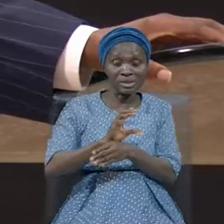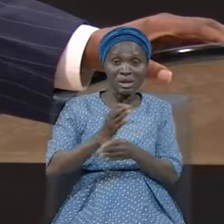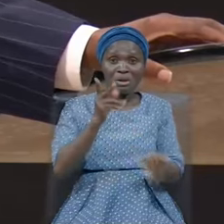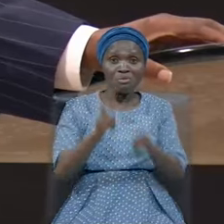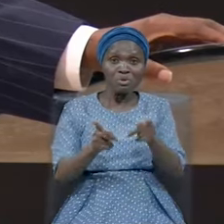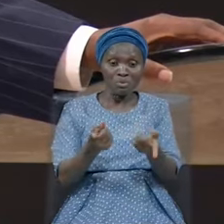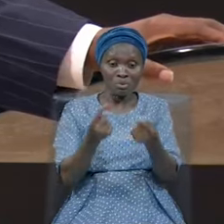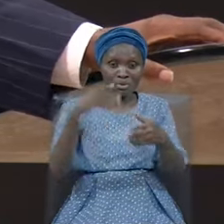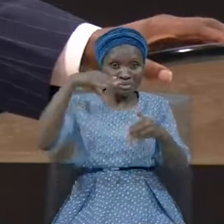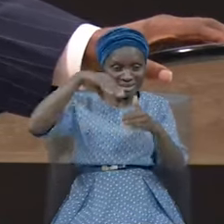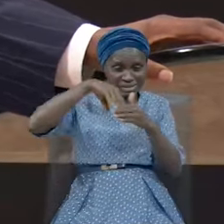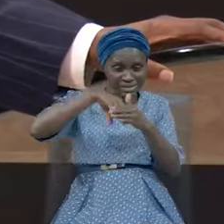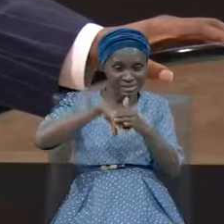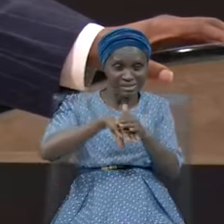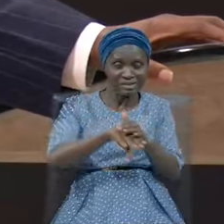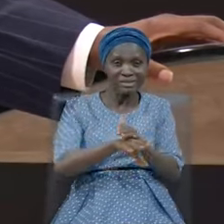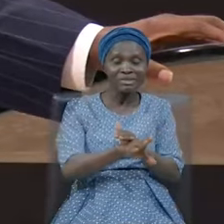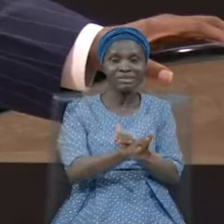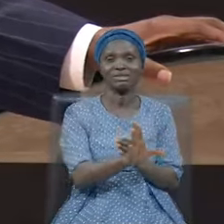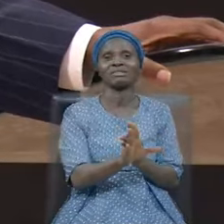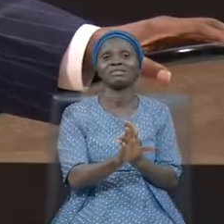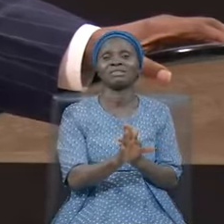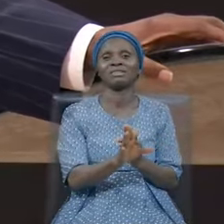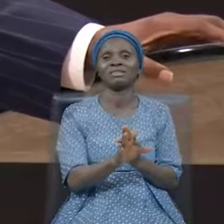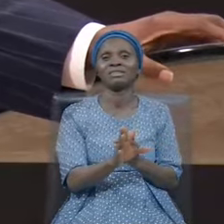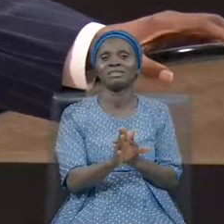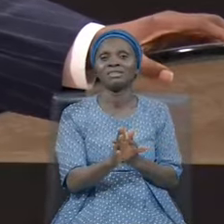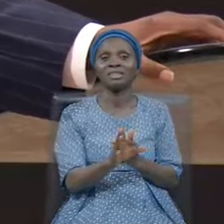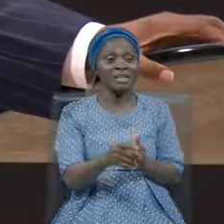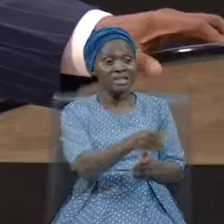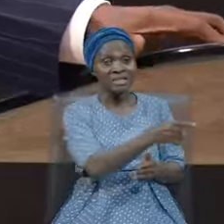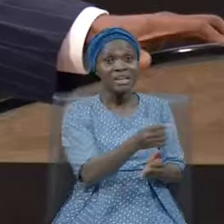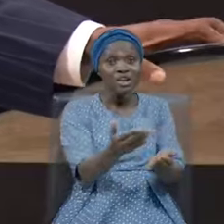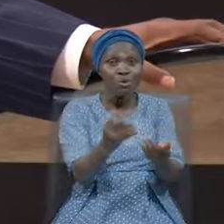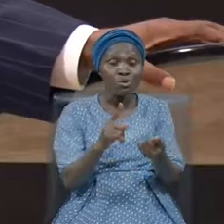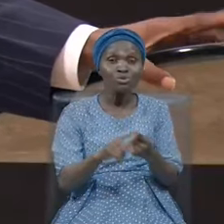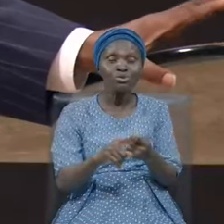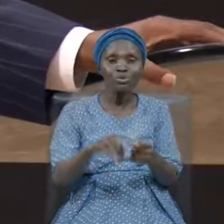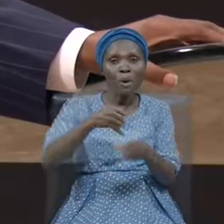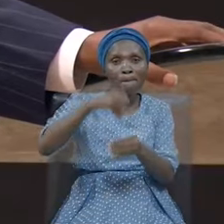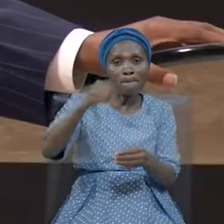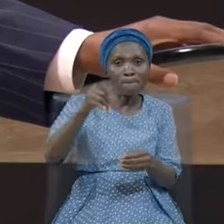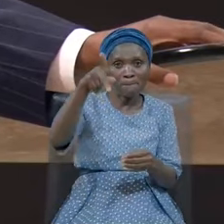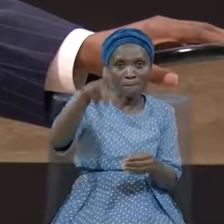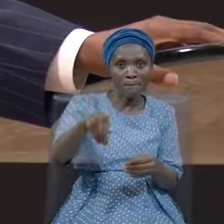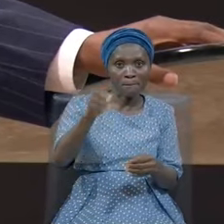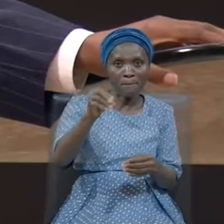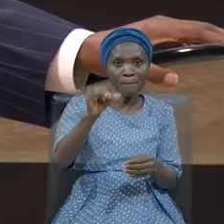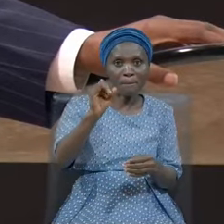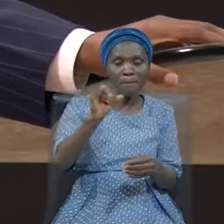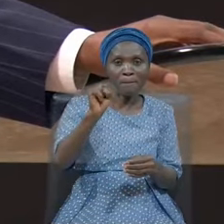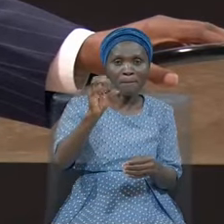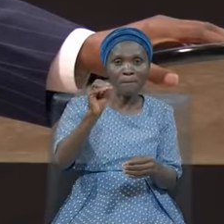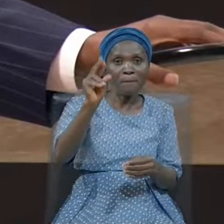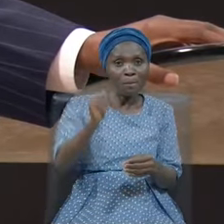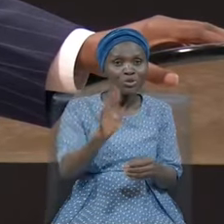déjà corrompus, déjà imprudents. Délibérément, ils veulent vous empoisonner contre votre